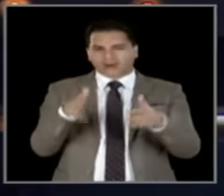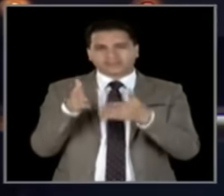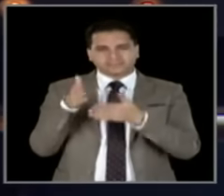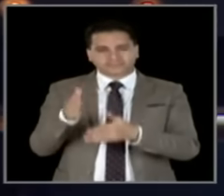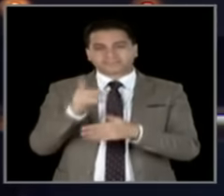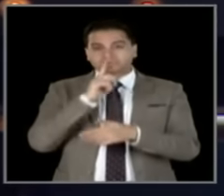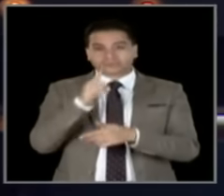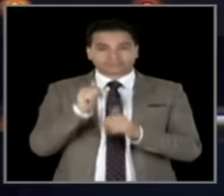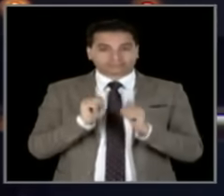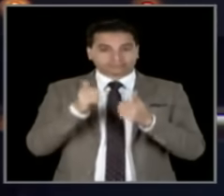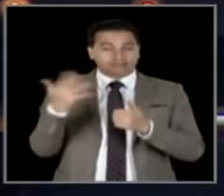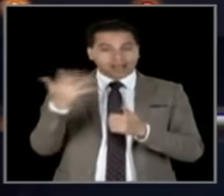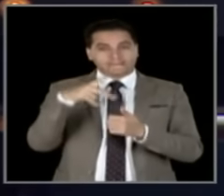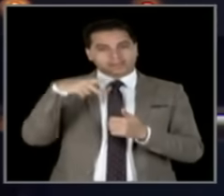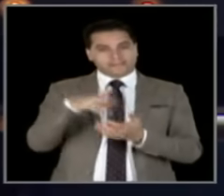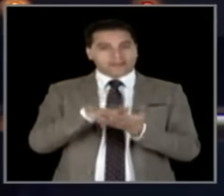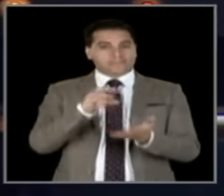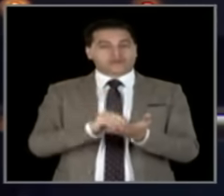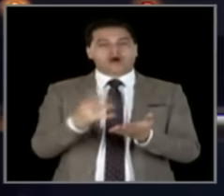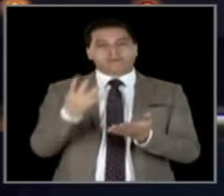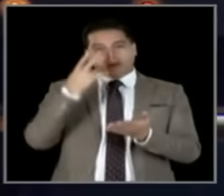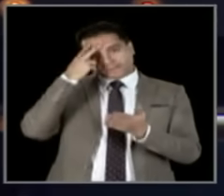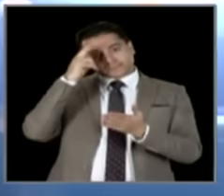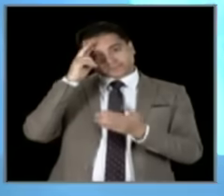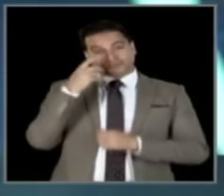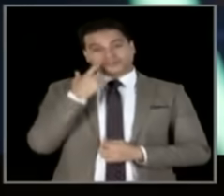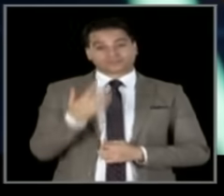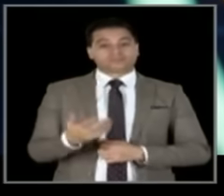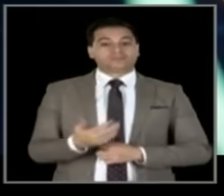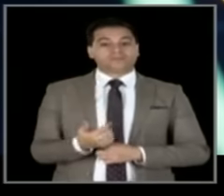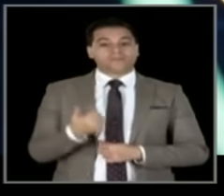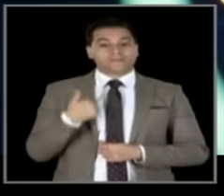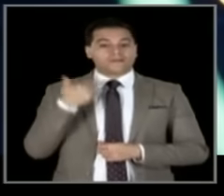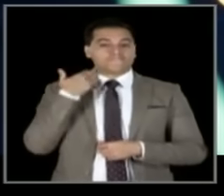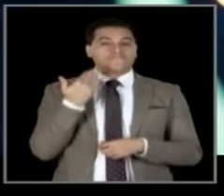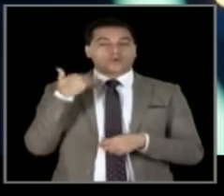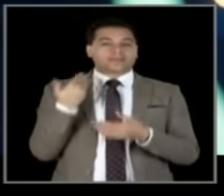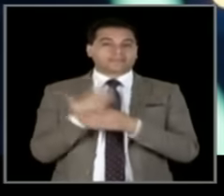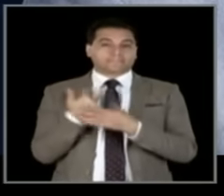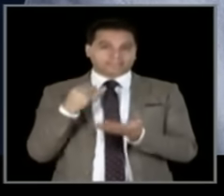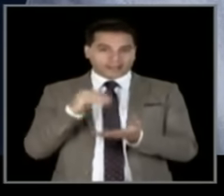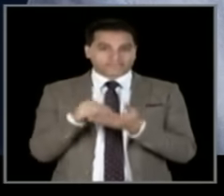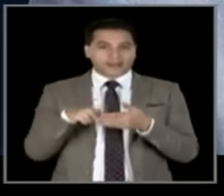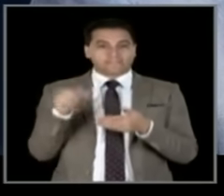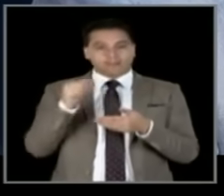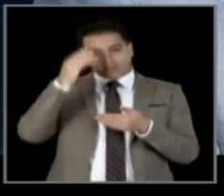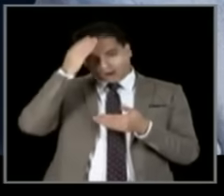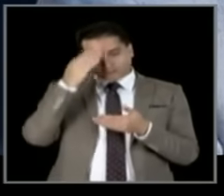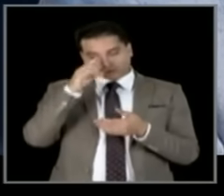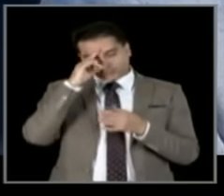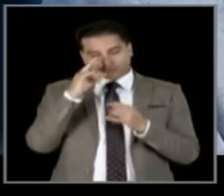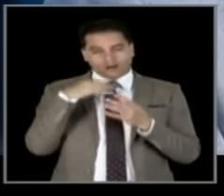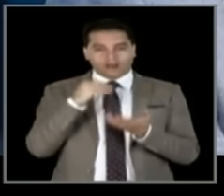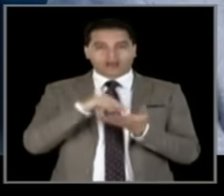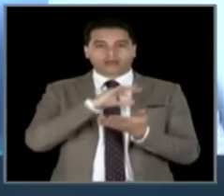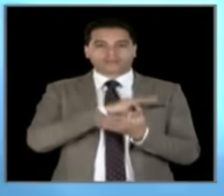هيمثل جامعة دمياط في ماتش النهاردة 8 طلاب، هبتدي منهم 4. فخورة بإني بشارك في برنامج العباقرة لأول مرة، وإن شاء الله أكون إضافة كويسة